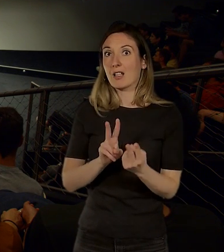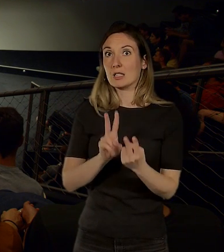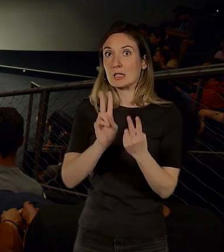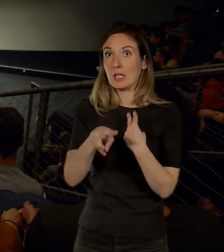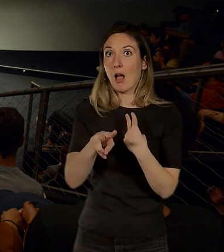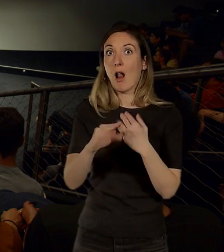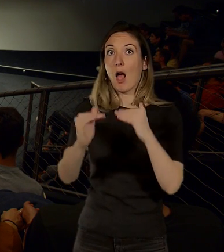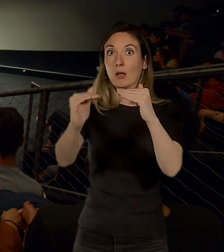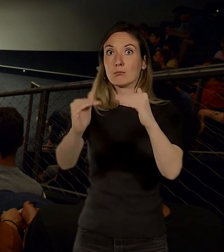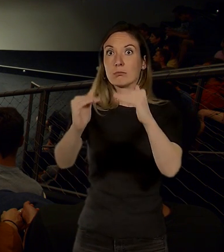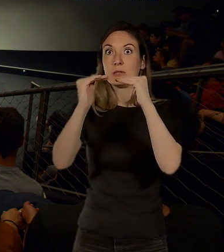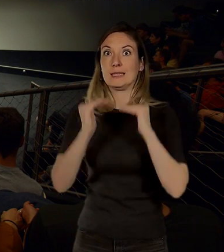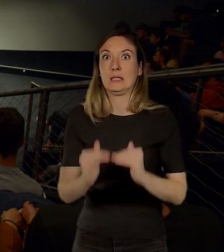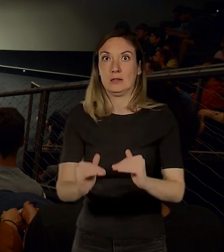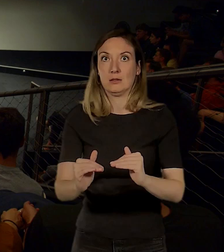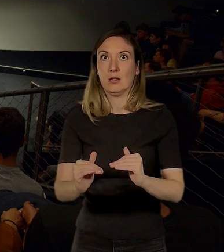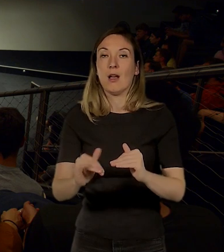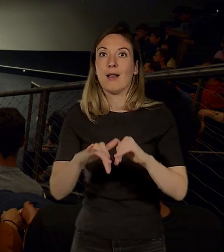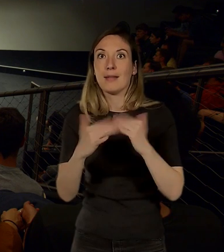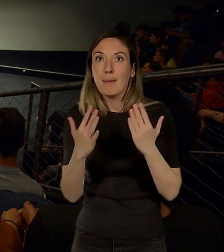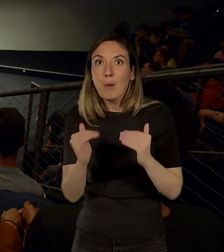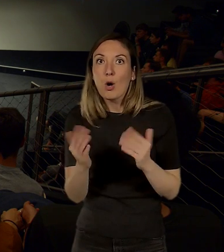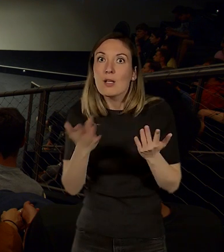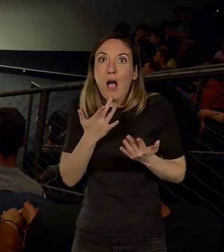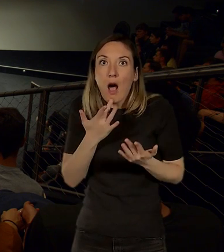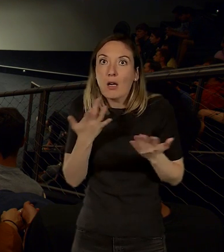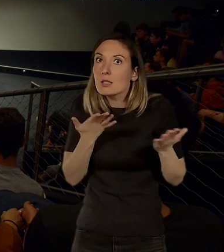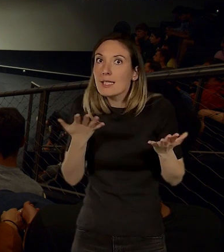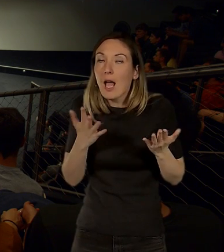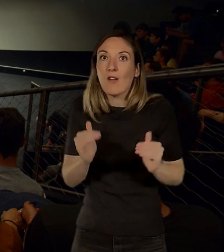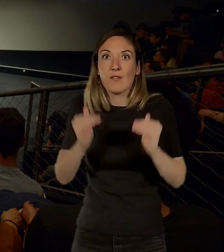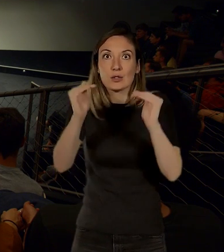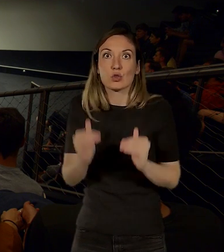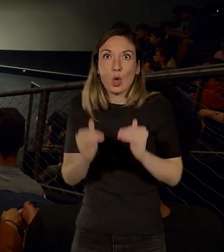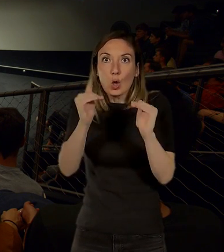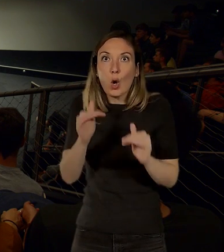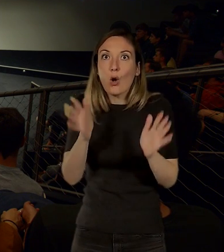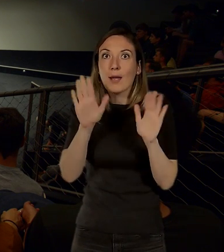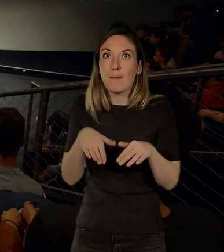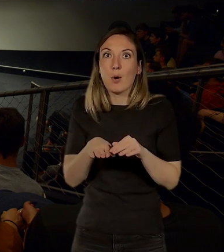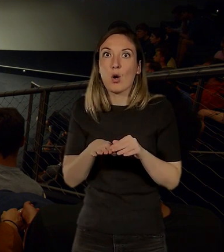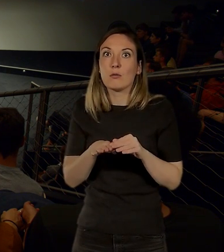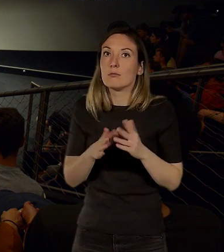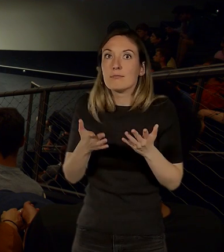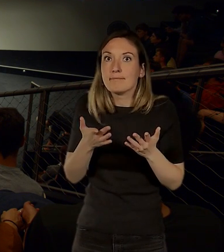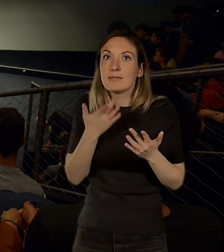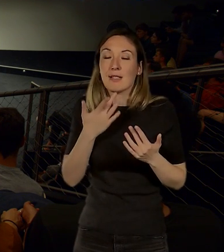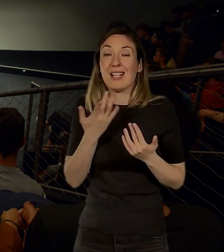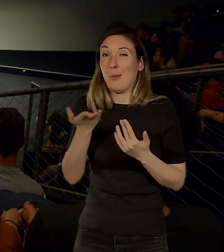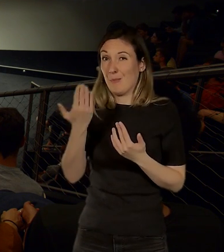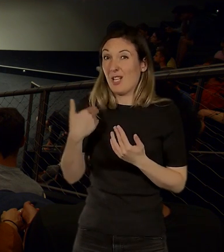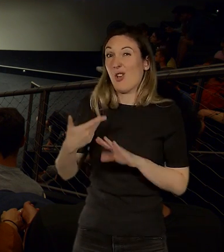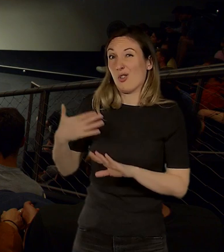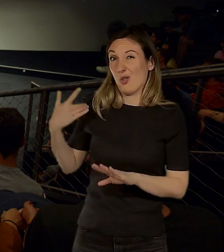zem nebo na terén, nebo ji nechávat, jak je. My jsme to hodně diskutovali. My sami se už také tomu projektu nebo